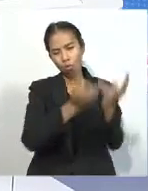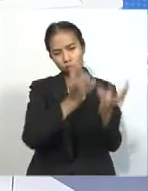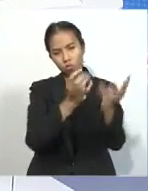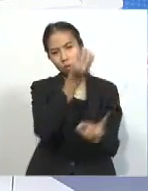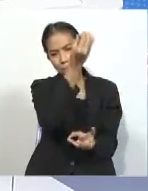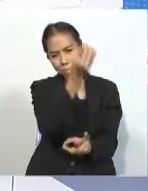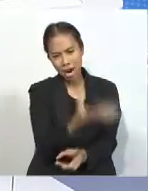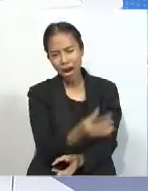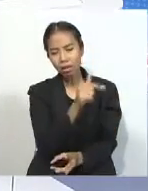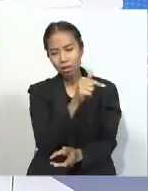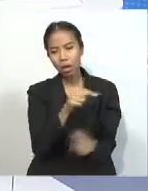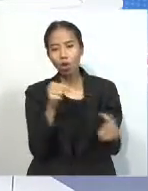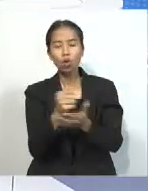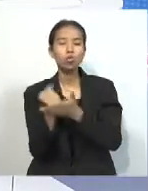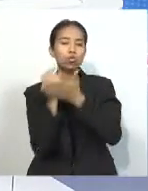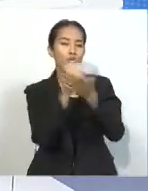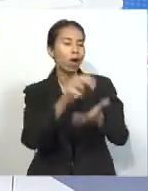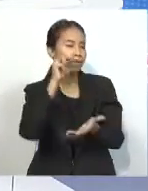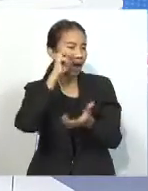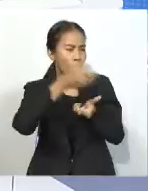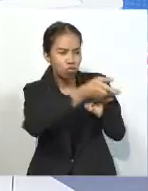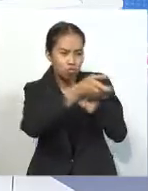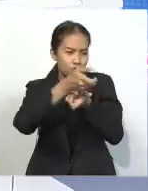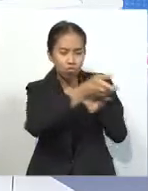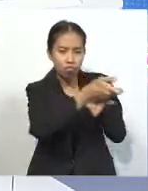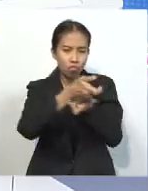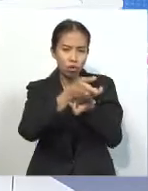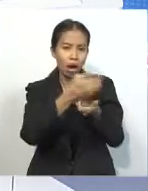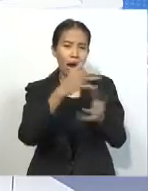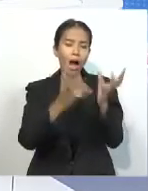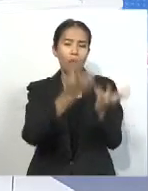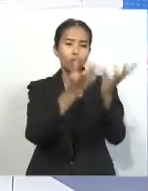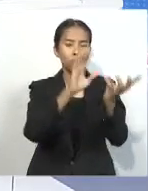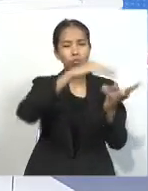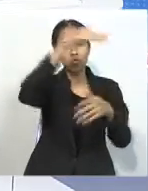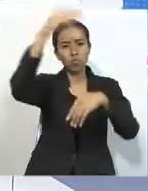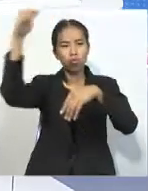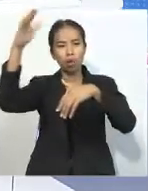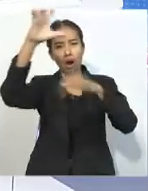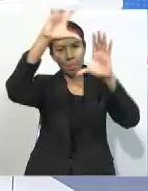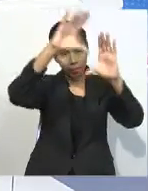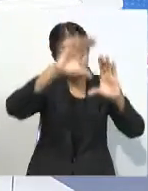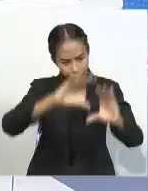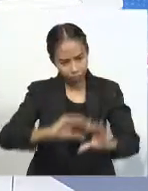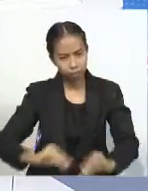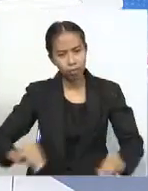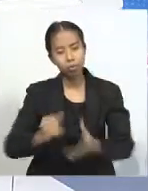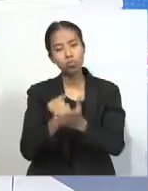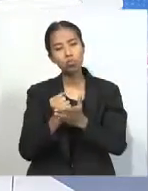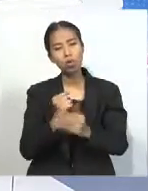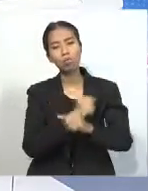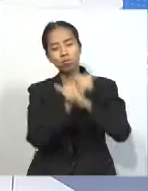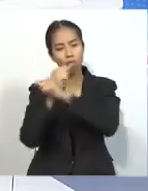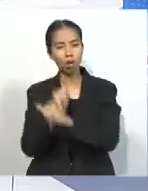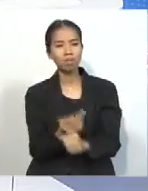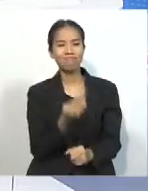พื่อให้เรื่องของสภาพอากาศเนี่ยปรับลดฝุ่นละอองให้ลงมาอยู่ที่ภาคพื้นมากยิ่งขึ้นไม่ให้เราต้องสูดดมหรือว่าหายใจเข้าไปหนึ่ง